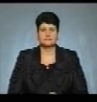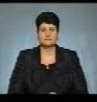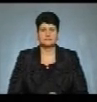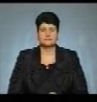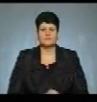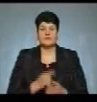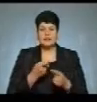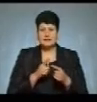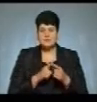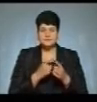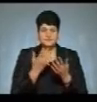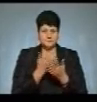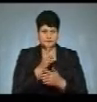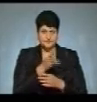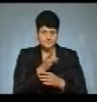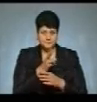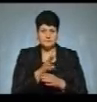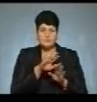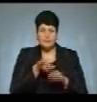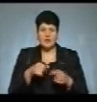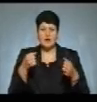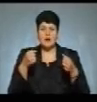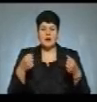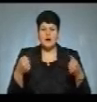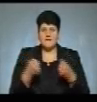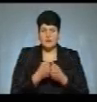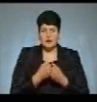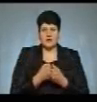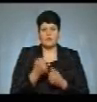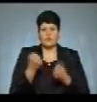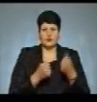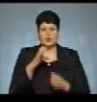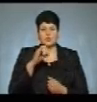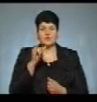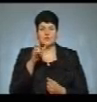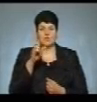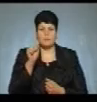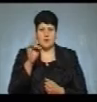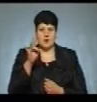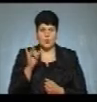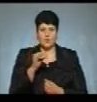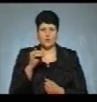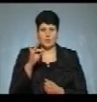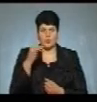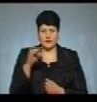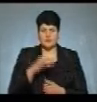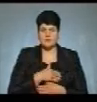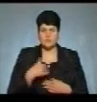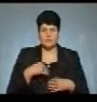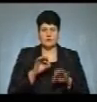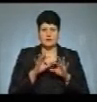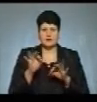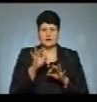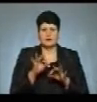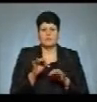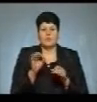Це кадри, які ми зафіксували після аварії. Водій автомобіля «Субару» Юрій, який не захотів називати свого прізвища, розповідає про зіткнення.